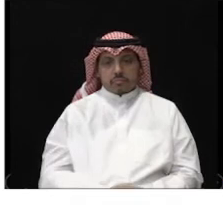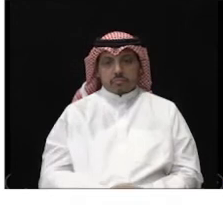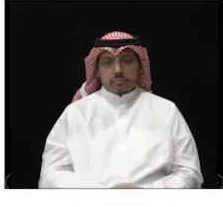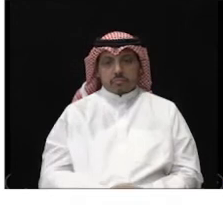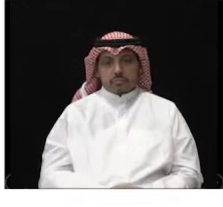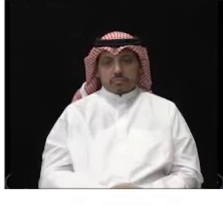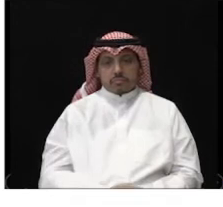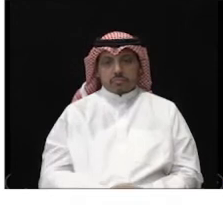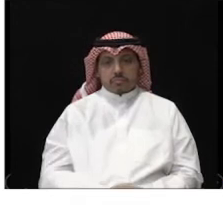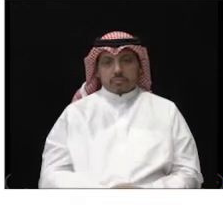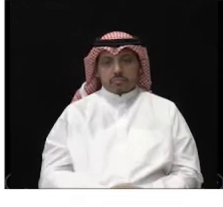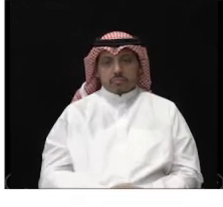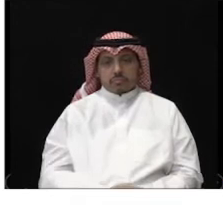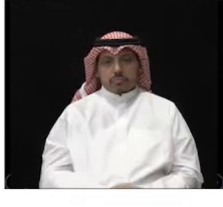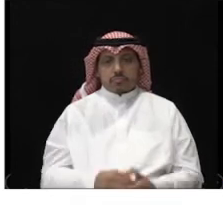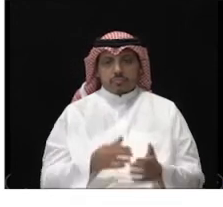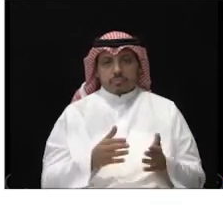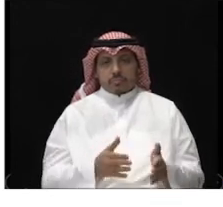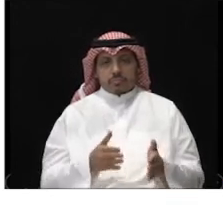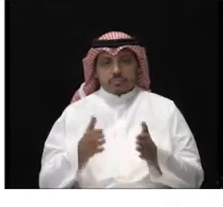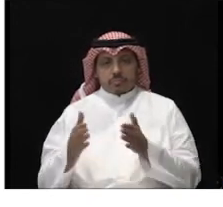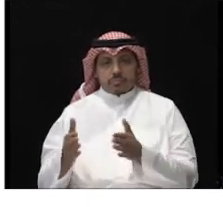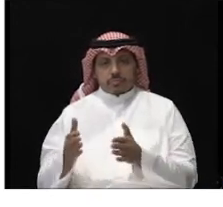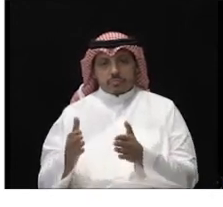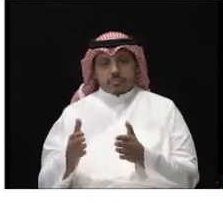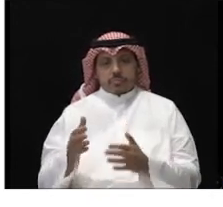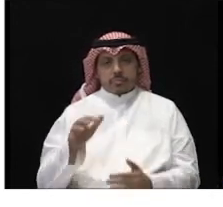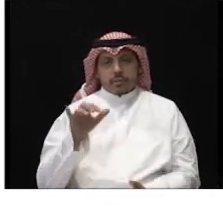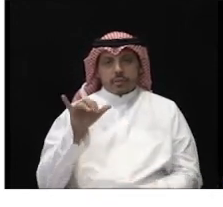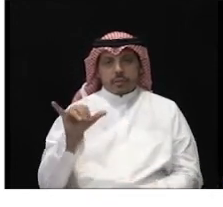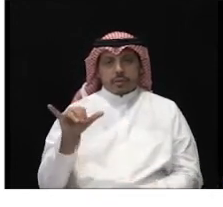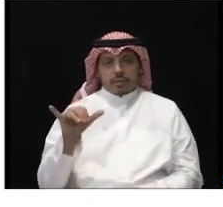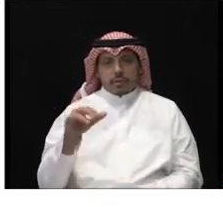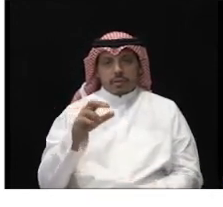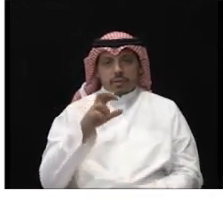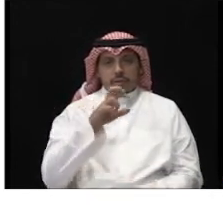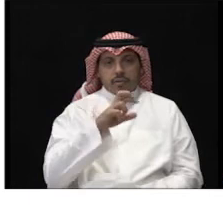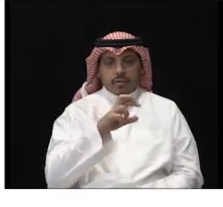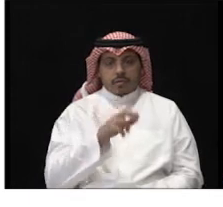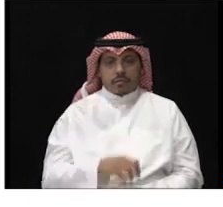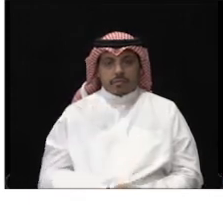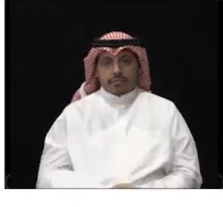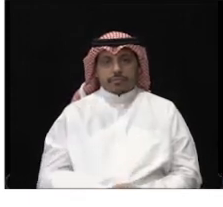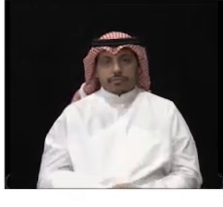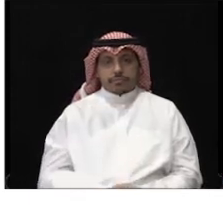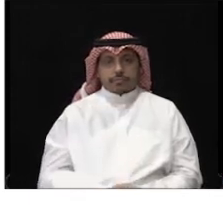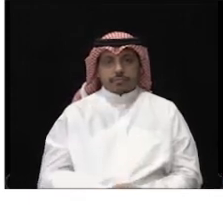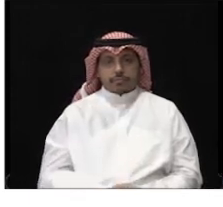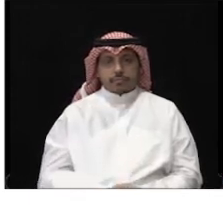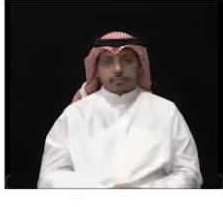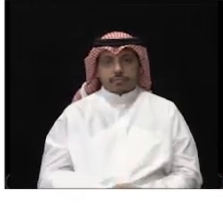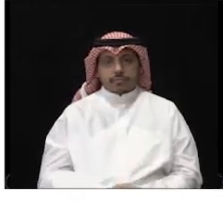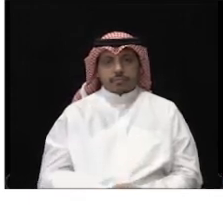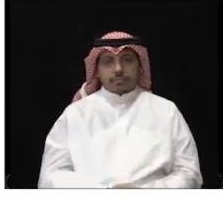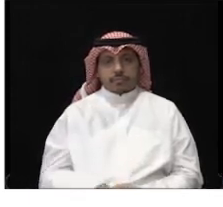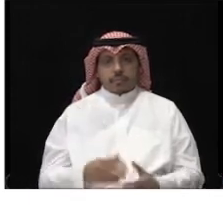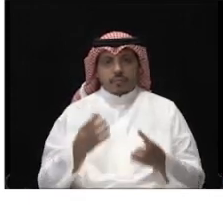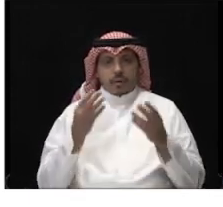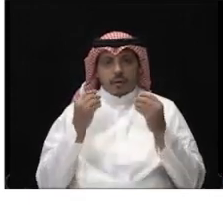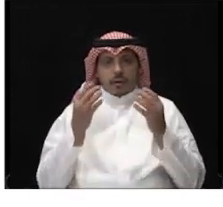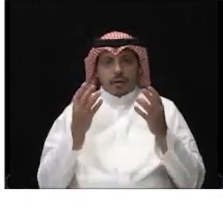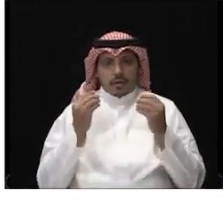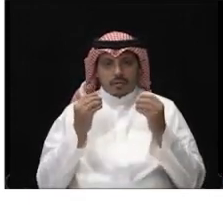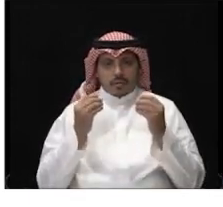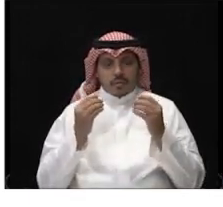الآن ننتقل إلى كتابة حرفي الياء والثال، وكما تعلمنا في دروس سابقة بأن